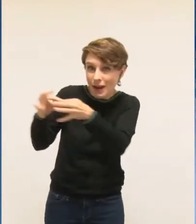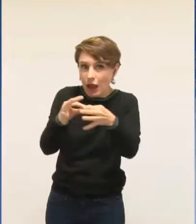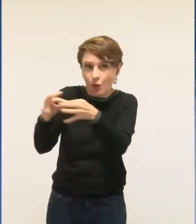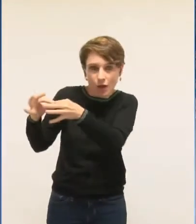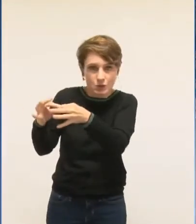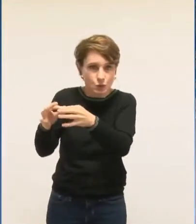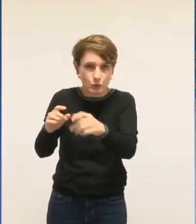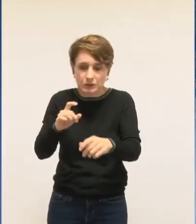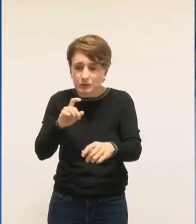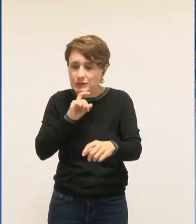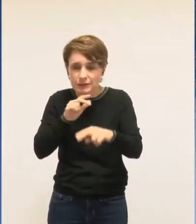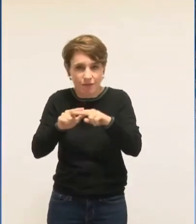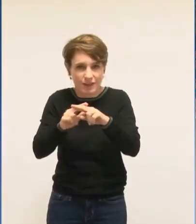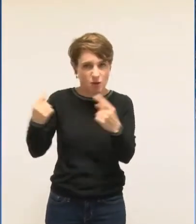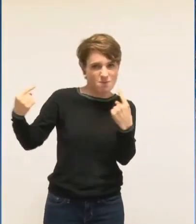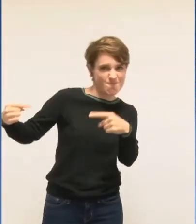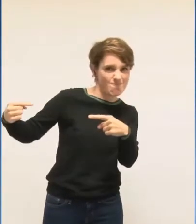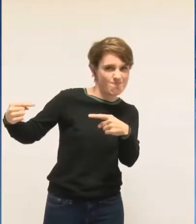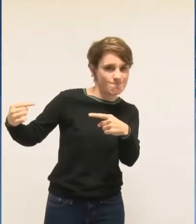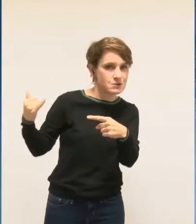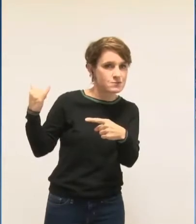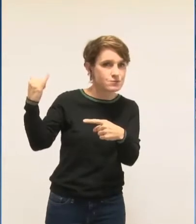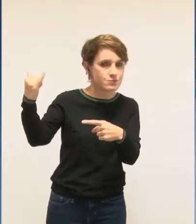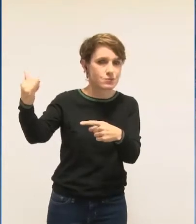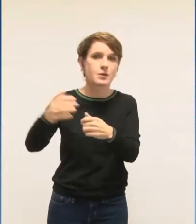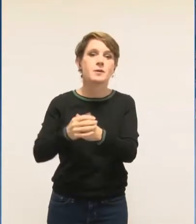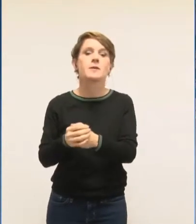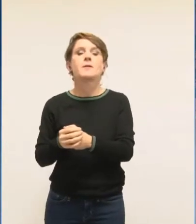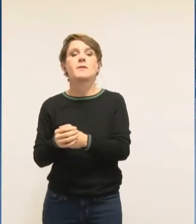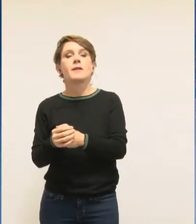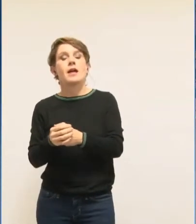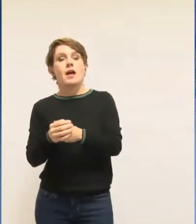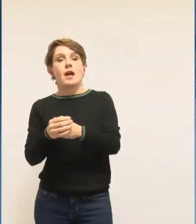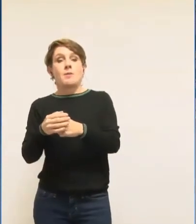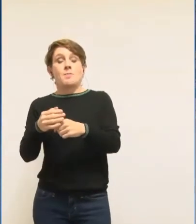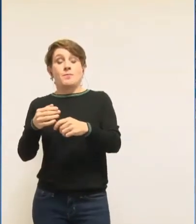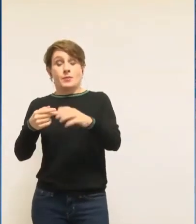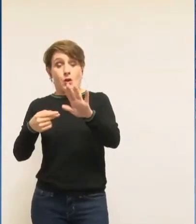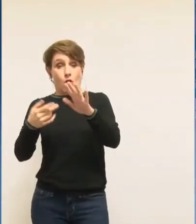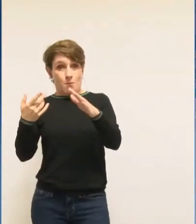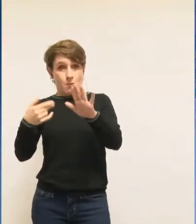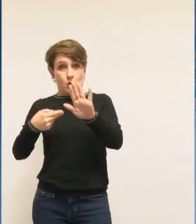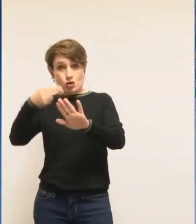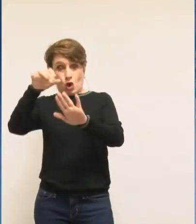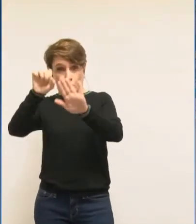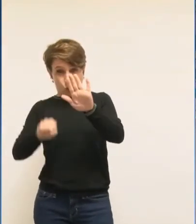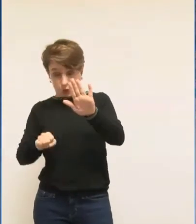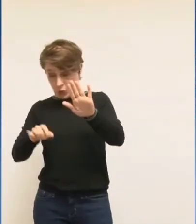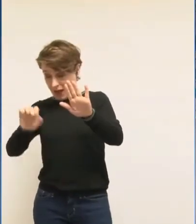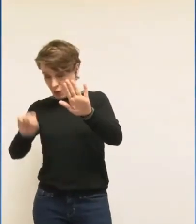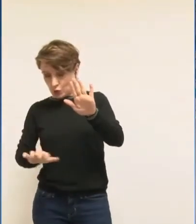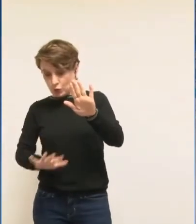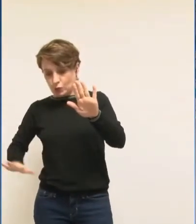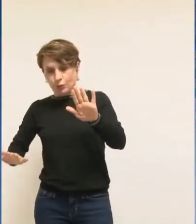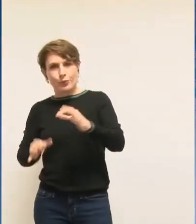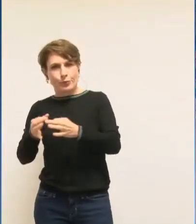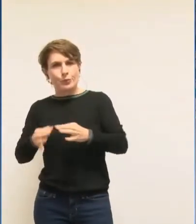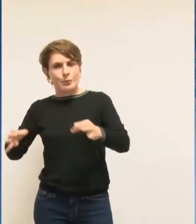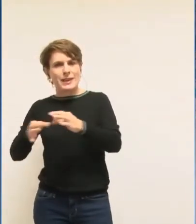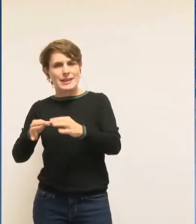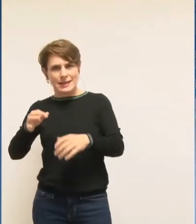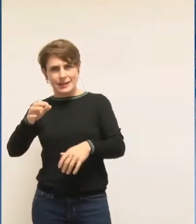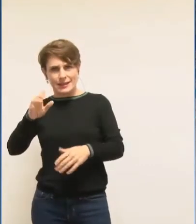guerre. Sur la frontière de l'axe nord-sud iranien, les relations économiques entre les deux pays se sont intensifiées. En